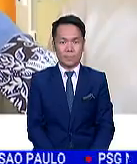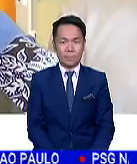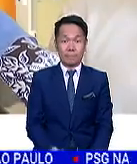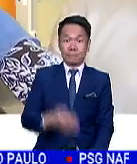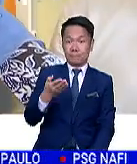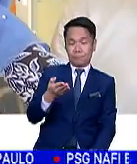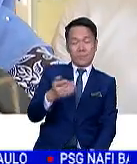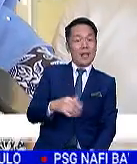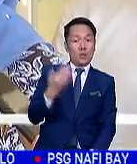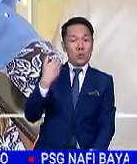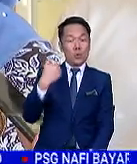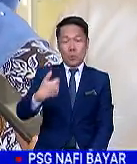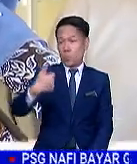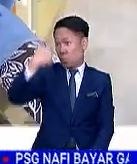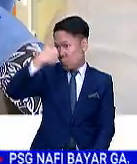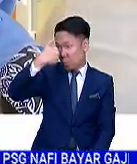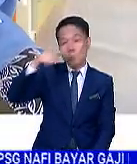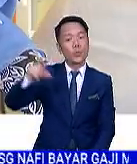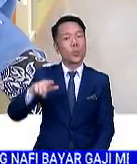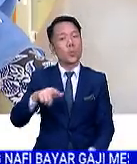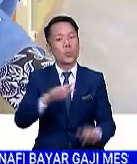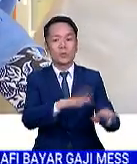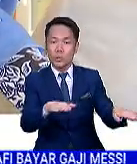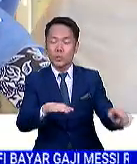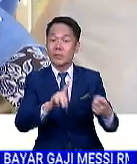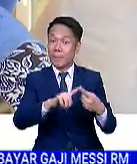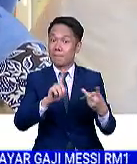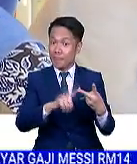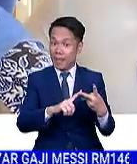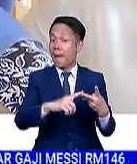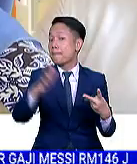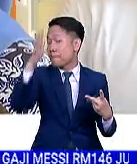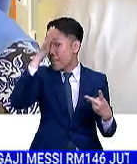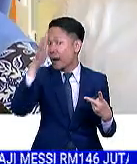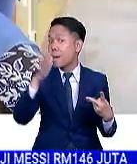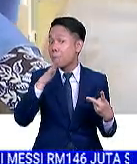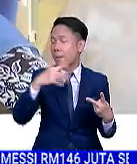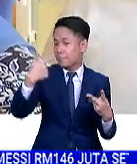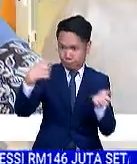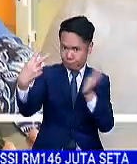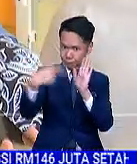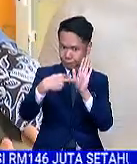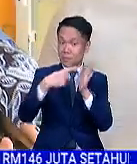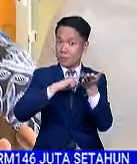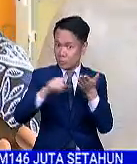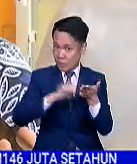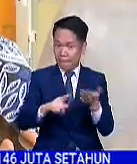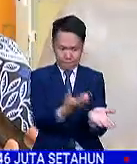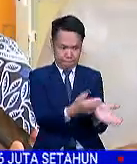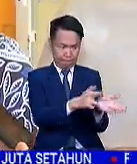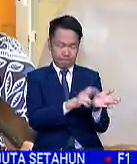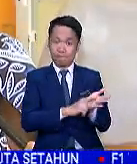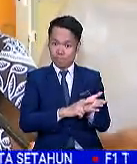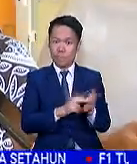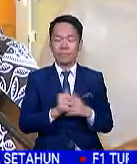Dulu kita cek suhu anak-anak je. Sekarang dengan ibu bapa, dan kita nak cek juga sama ada ibu bapanya sudah mendapat vaksin ataupun tidak. Itu semua kita rekodkan.